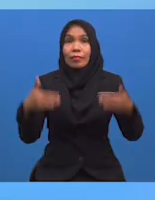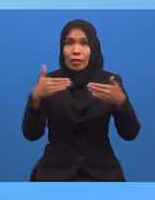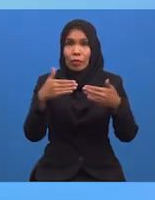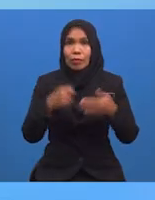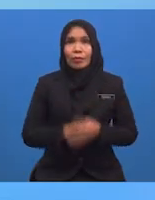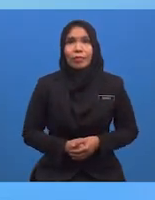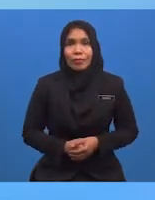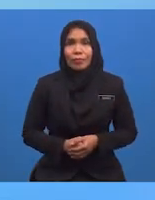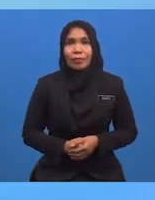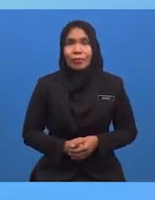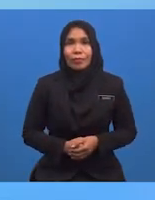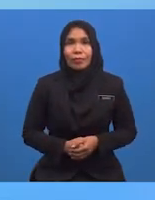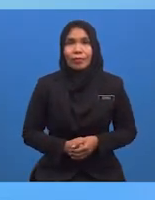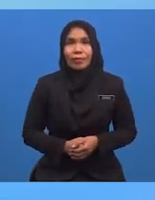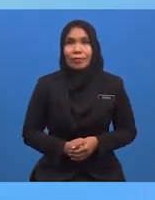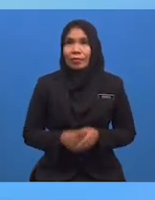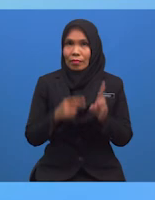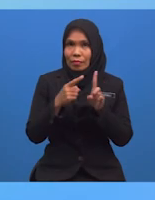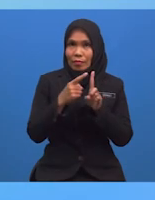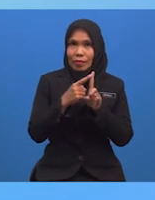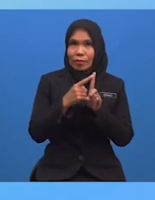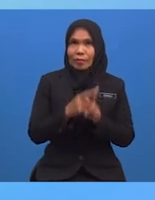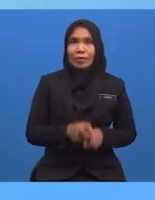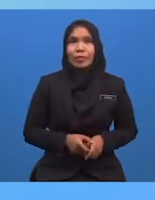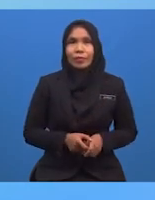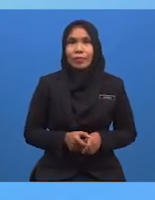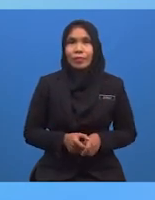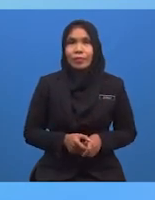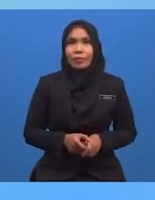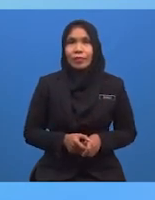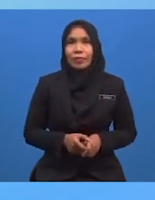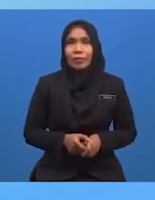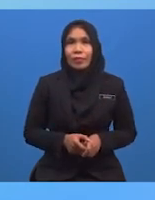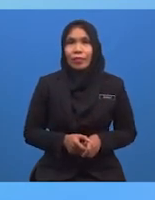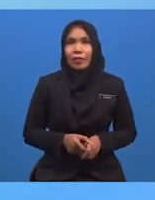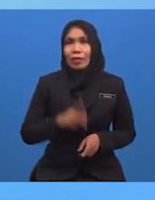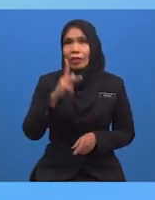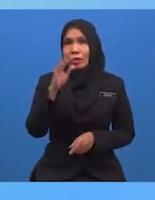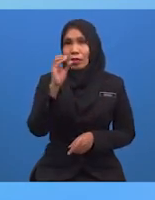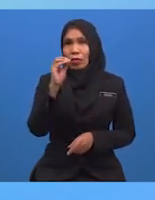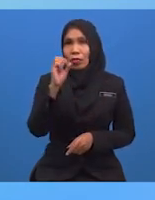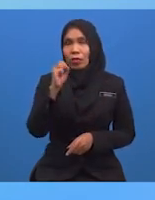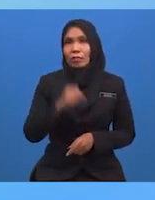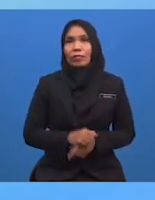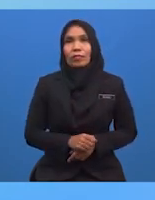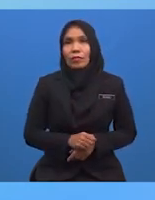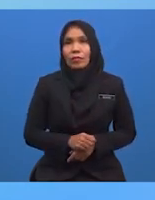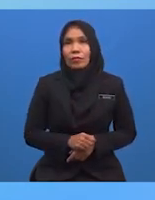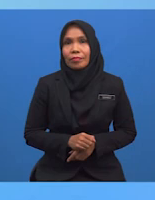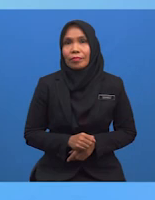lepas, iaitu pertama, tentang kos sara hidup dan hubungannya dengan taraf